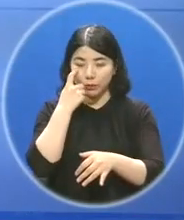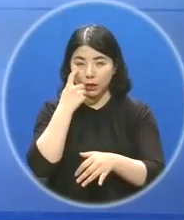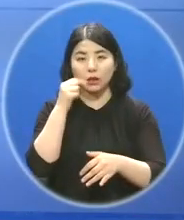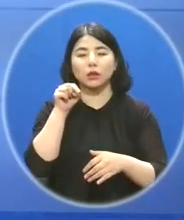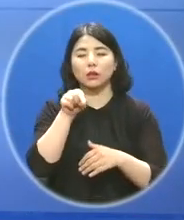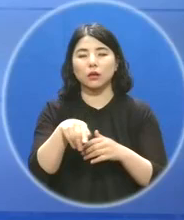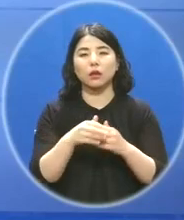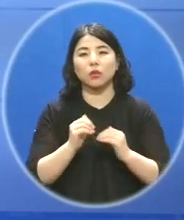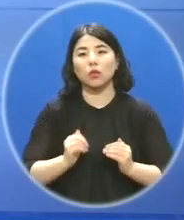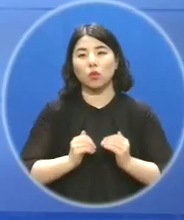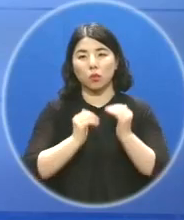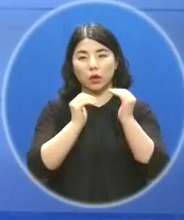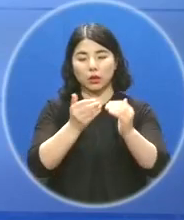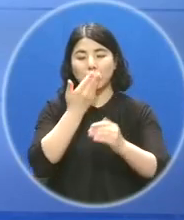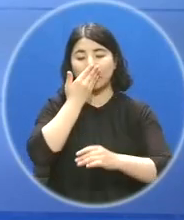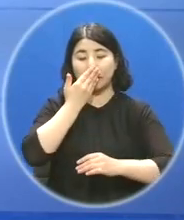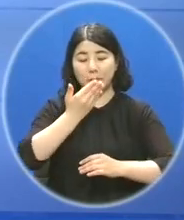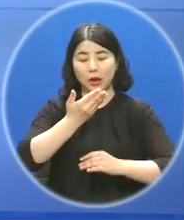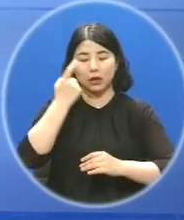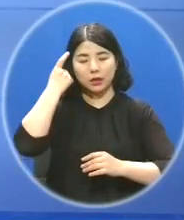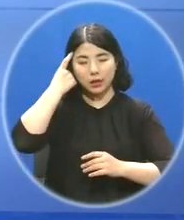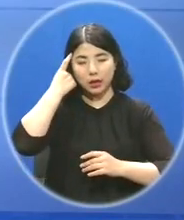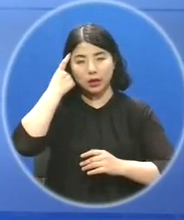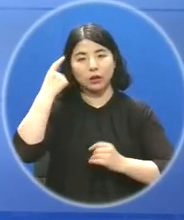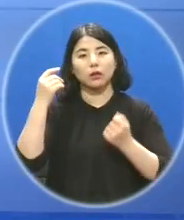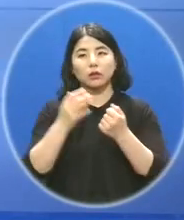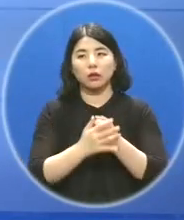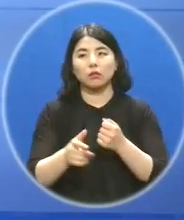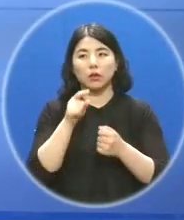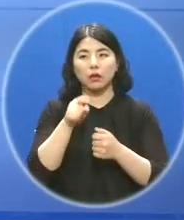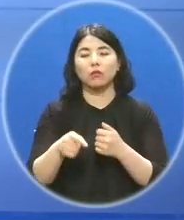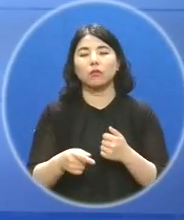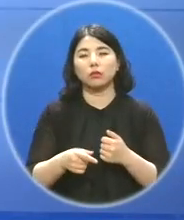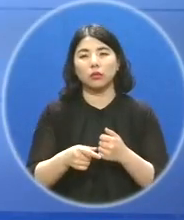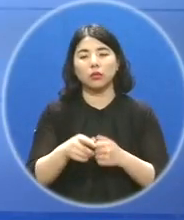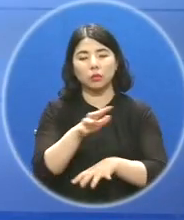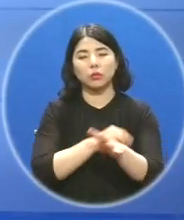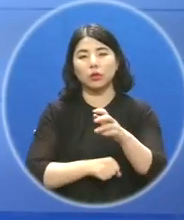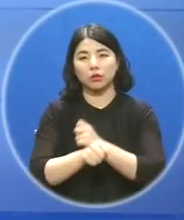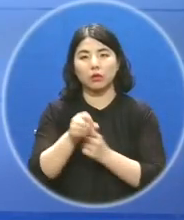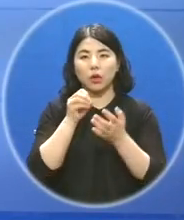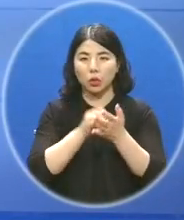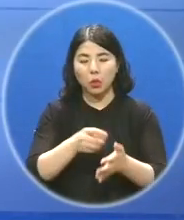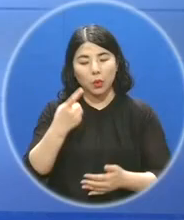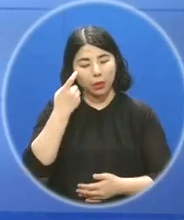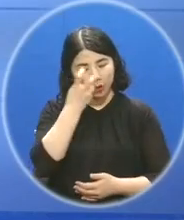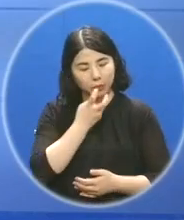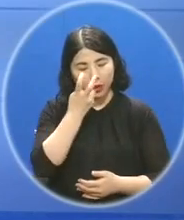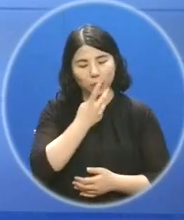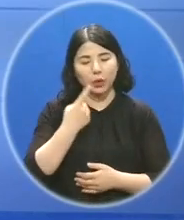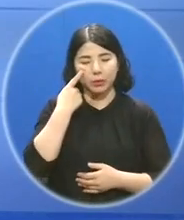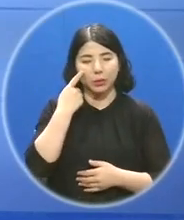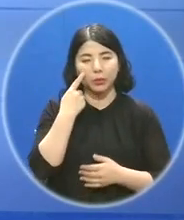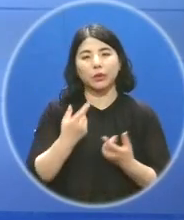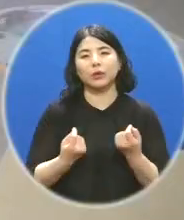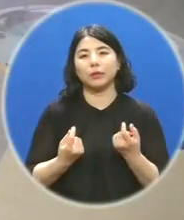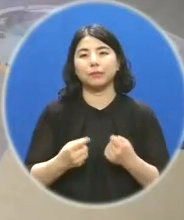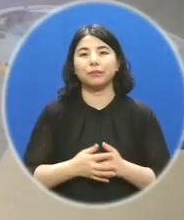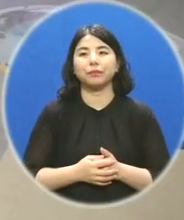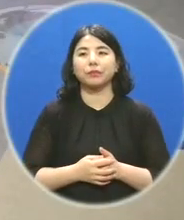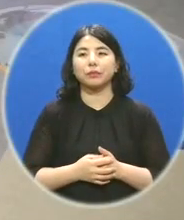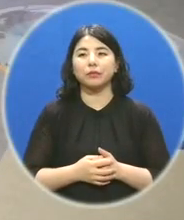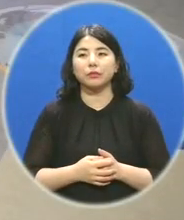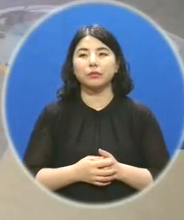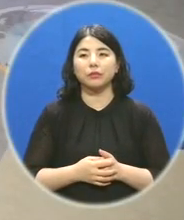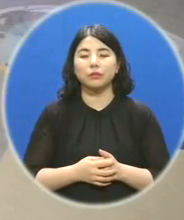그 과정이 가능하다고 생각되기 때문에 그런 것들도 좀 적극적으로 좀 저희가 검토를 네. 해볼 필요가 있을 것 같습니다. 뭐 이제